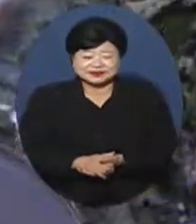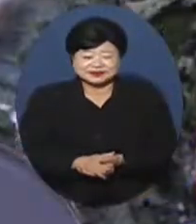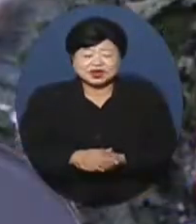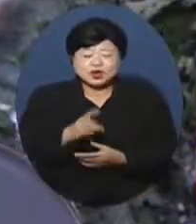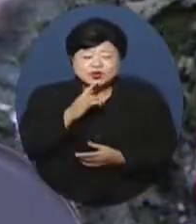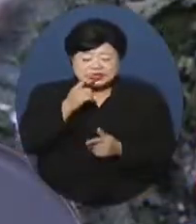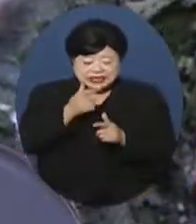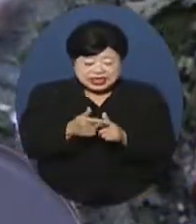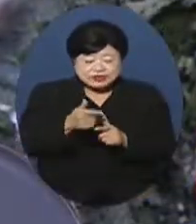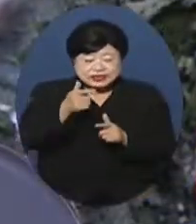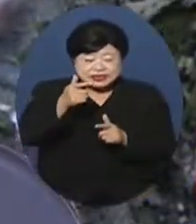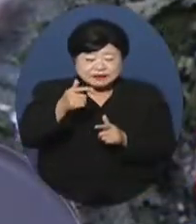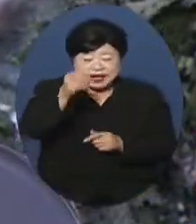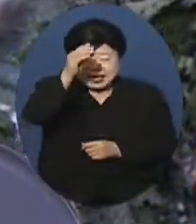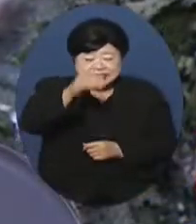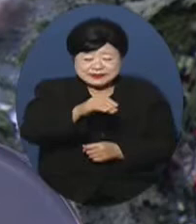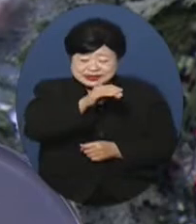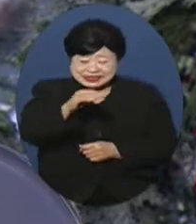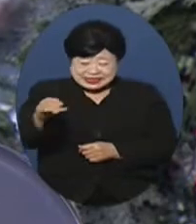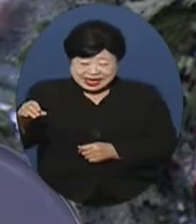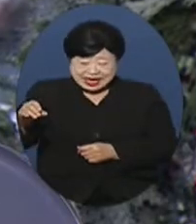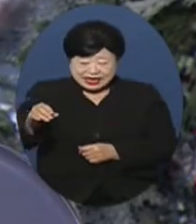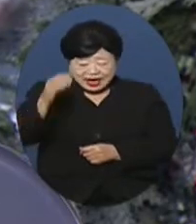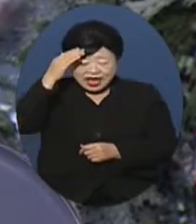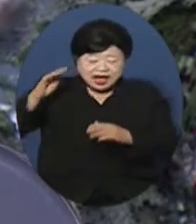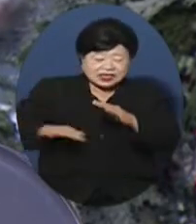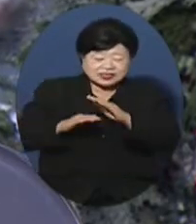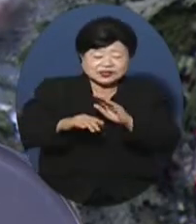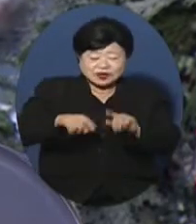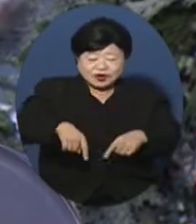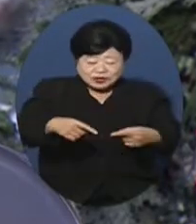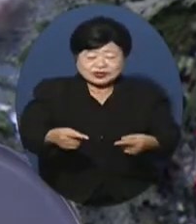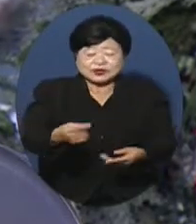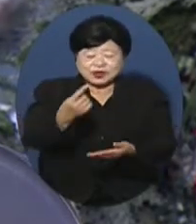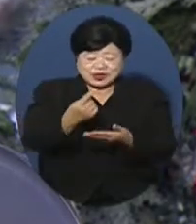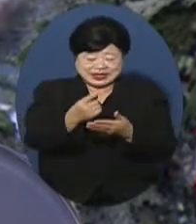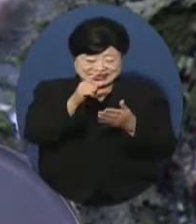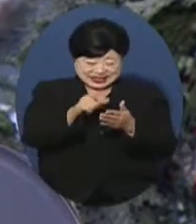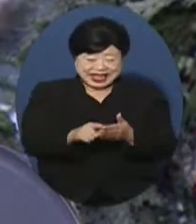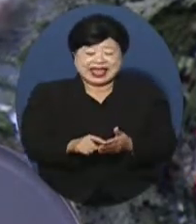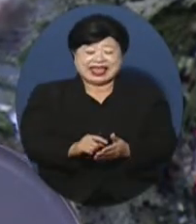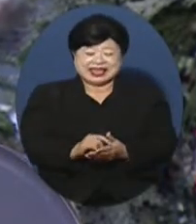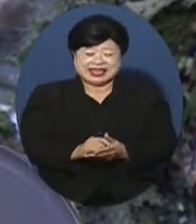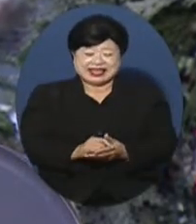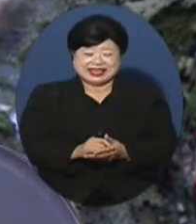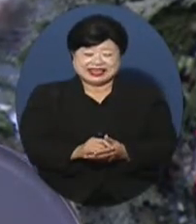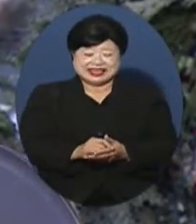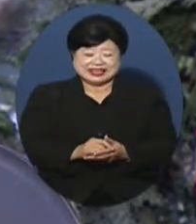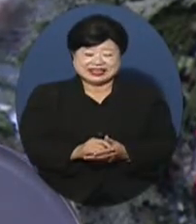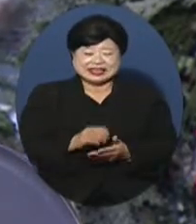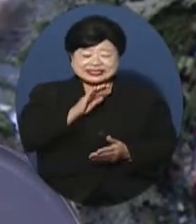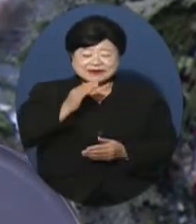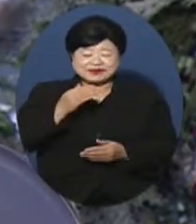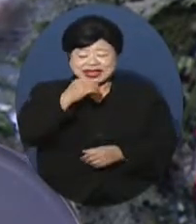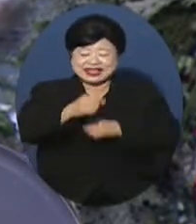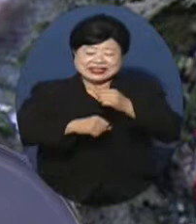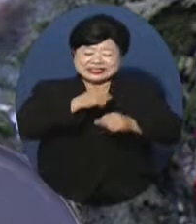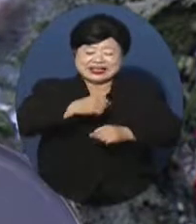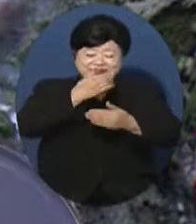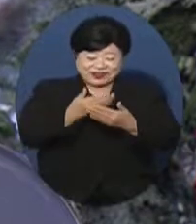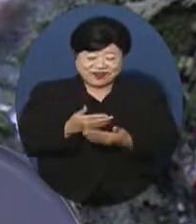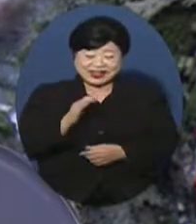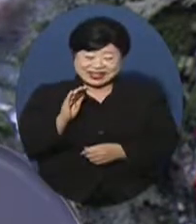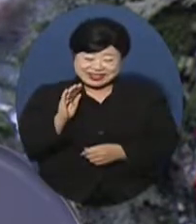오직 예수님의 십자가 그냥 노트를 볼 때 힘 된 수차 체를 있게 될 게